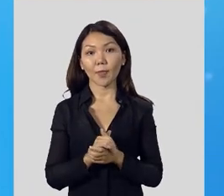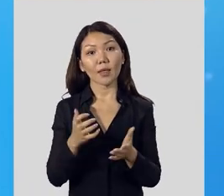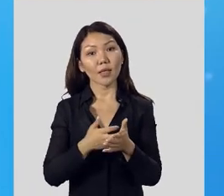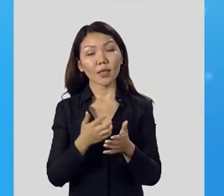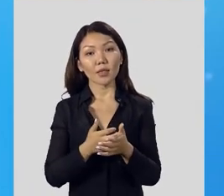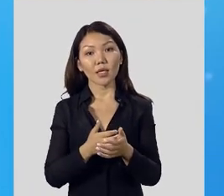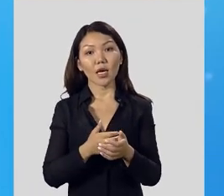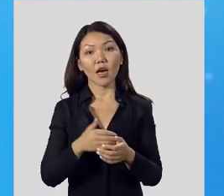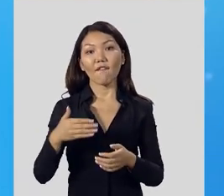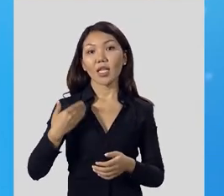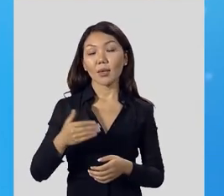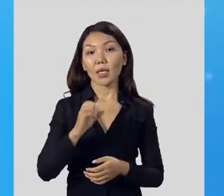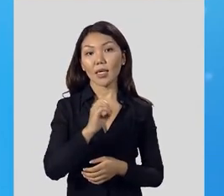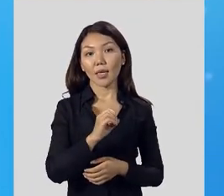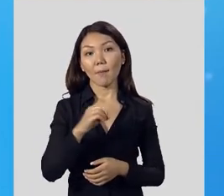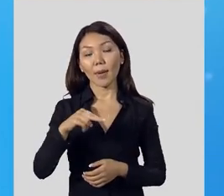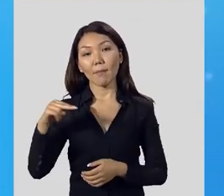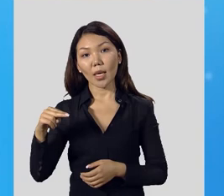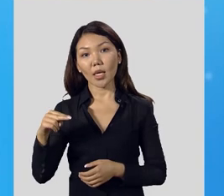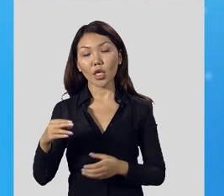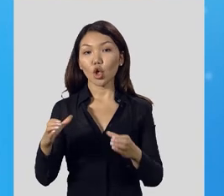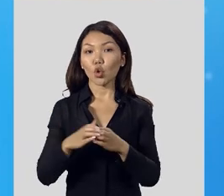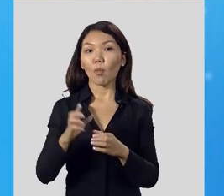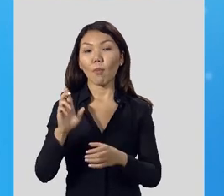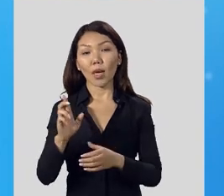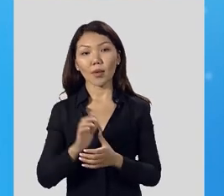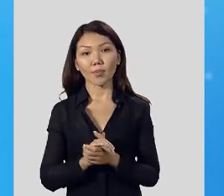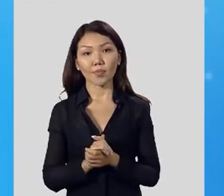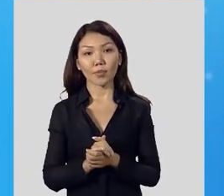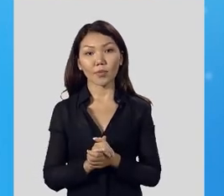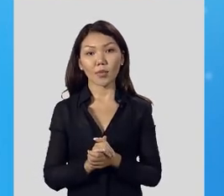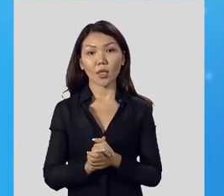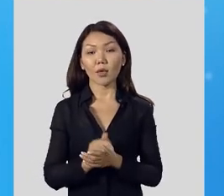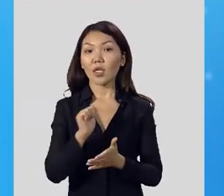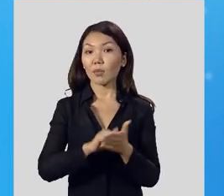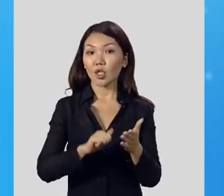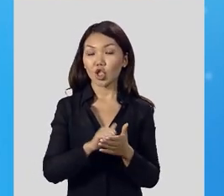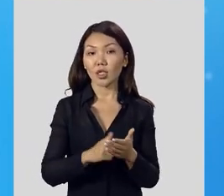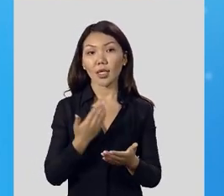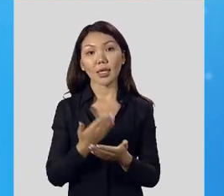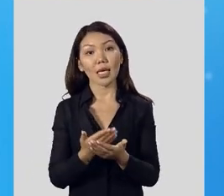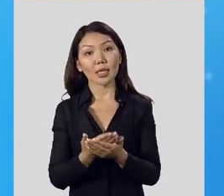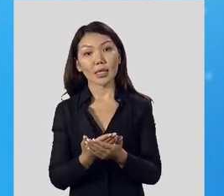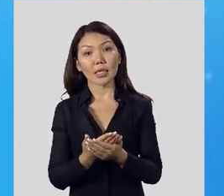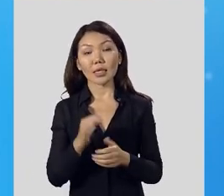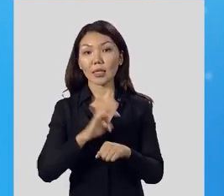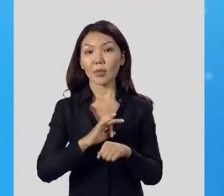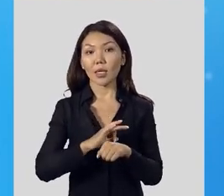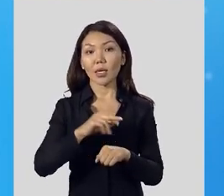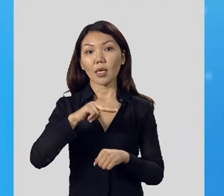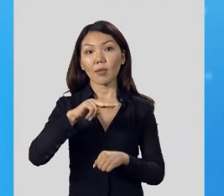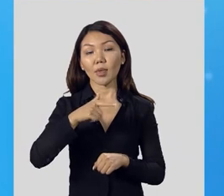ПП или групп В служит причиной таких заболеваний нервной системы, как